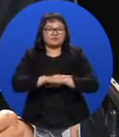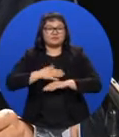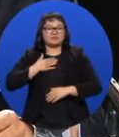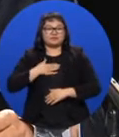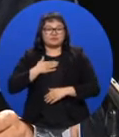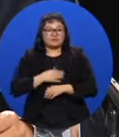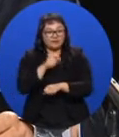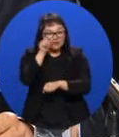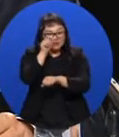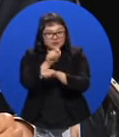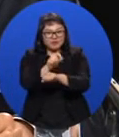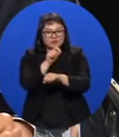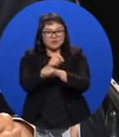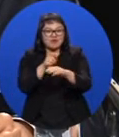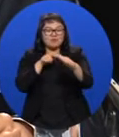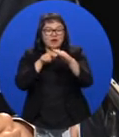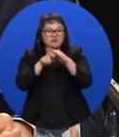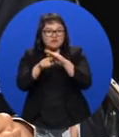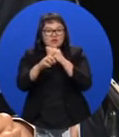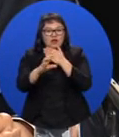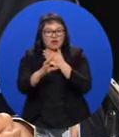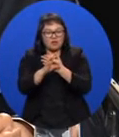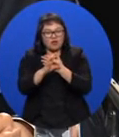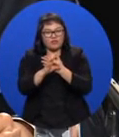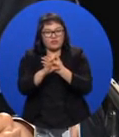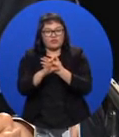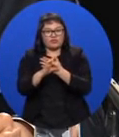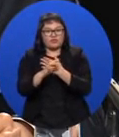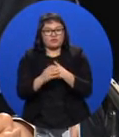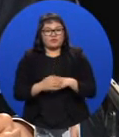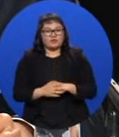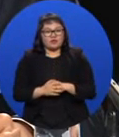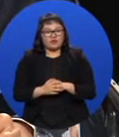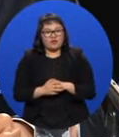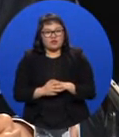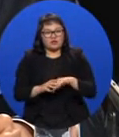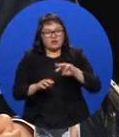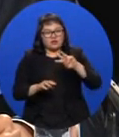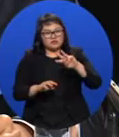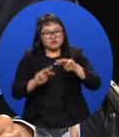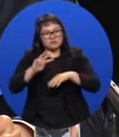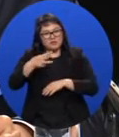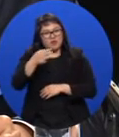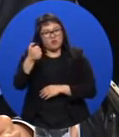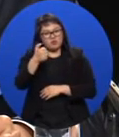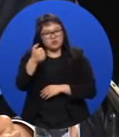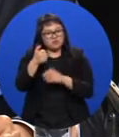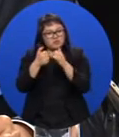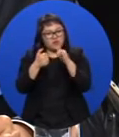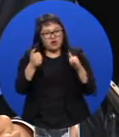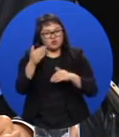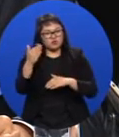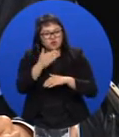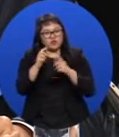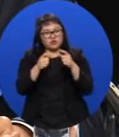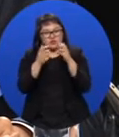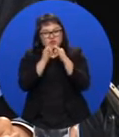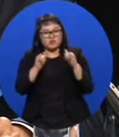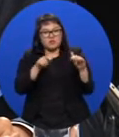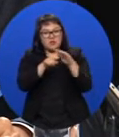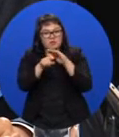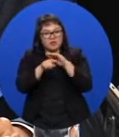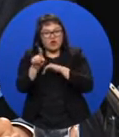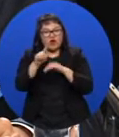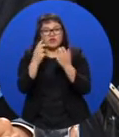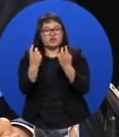그 사무실에 방문하면 또 지원본부를 방문하면 한 350명 주민들이 방문했고 어떤